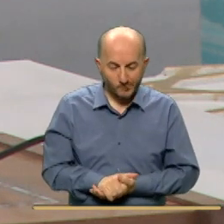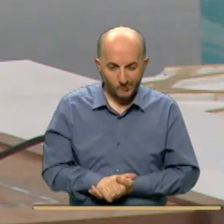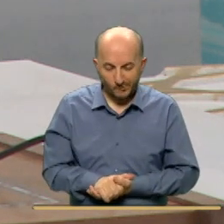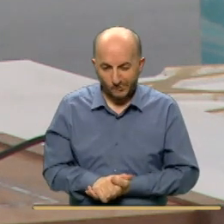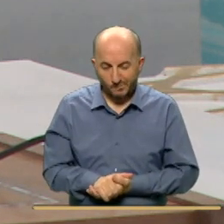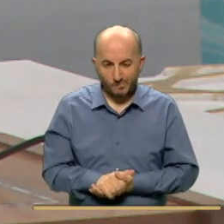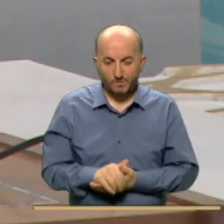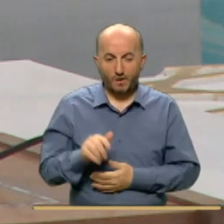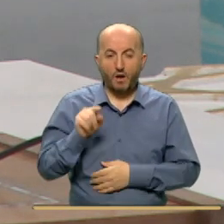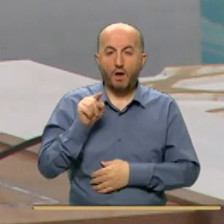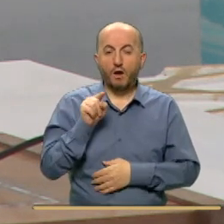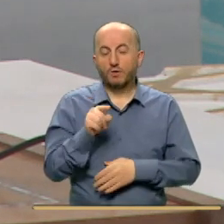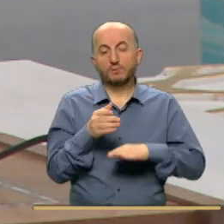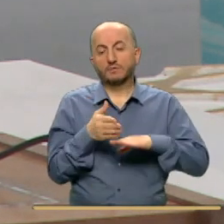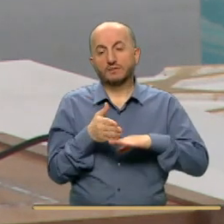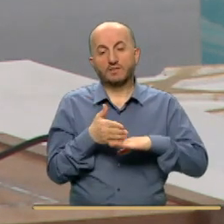Onun için biz